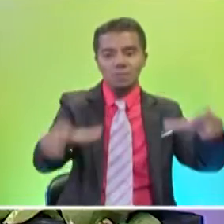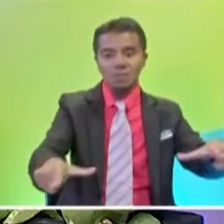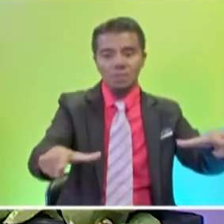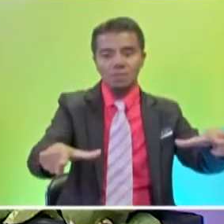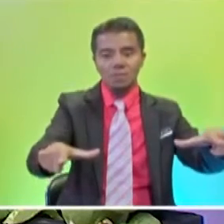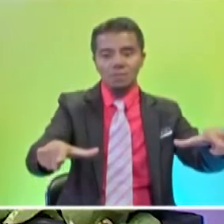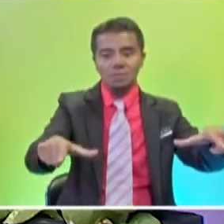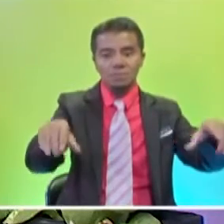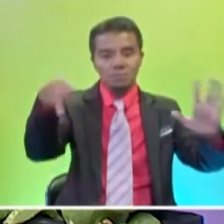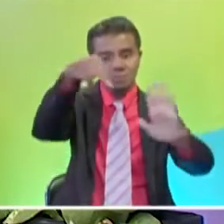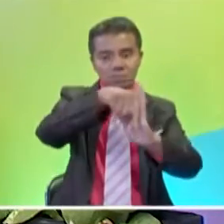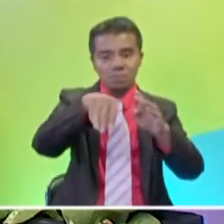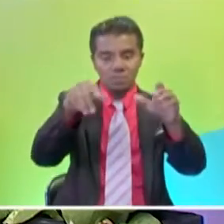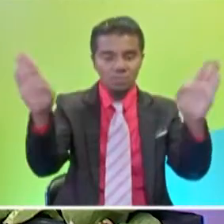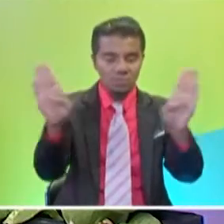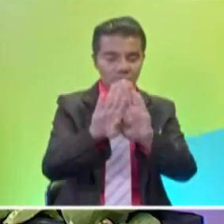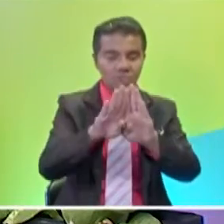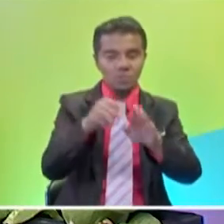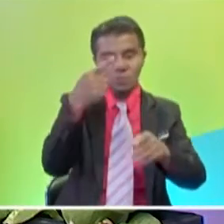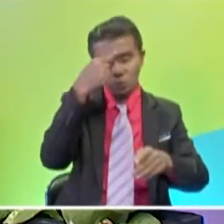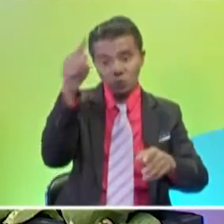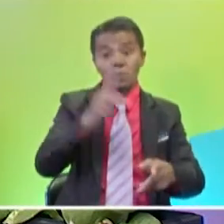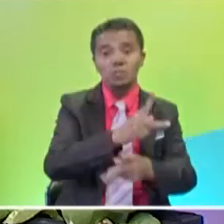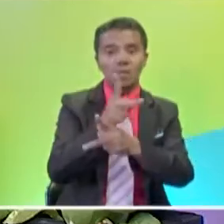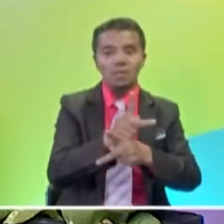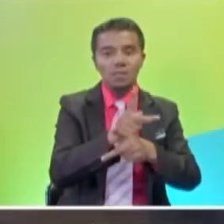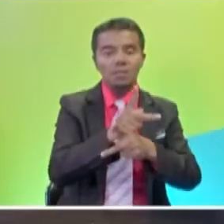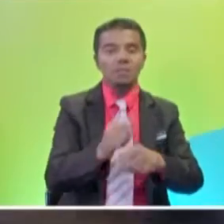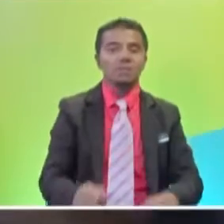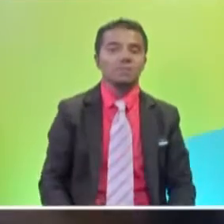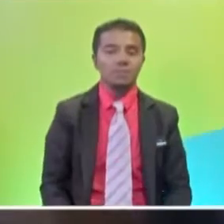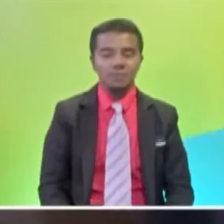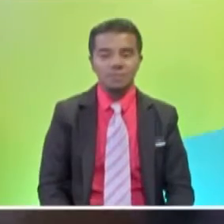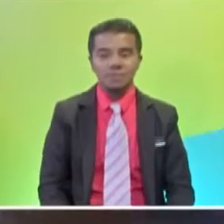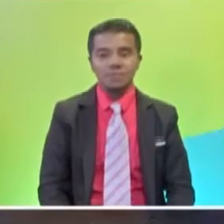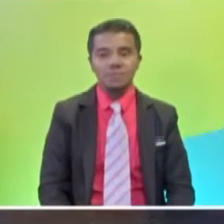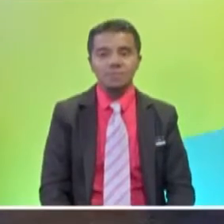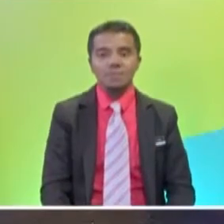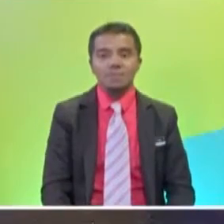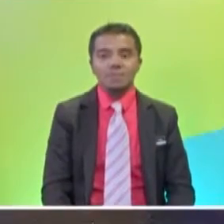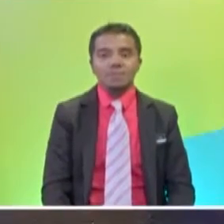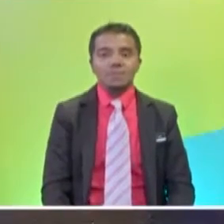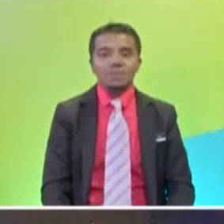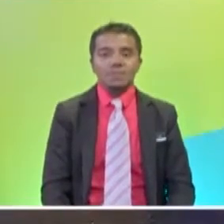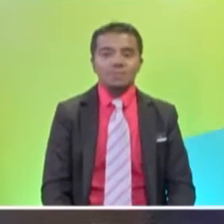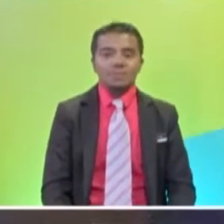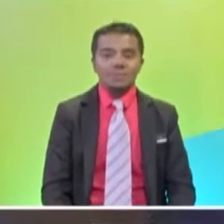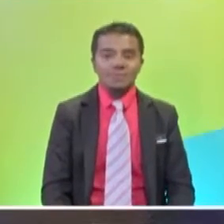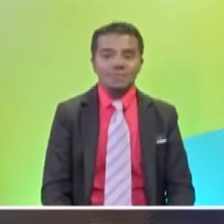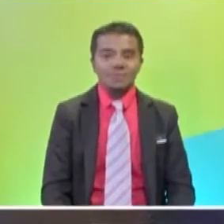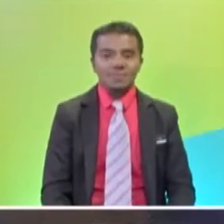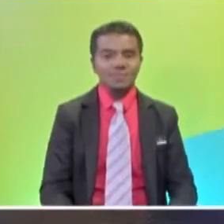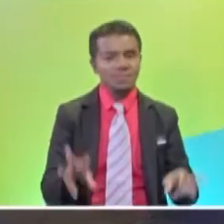tumbuh dengan cantiklah. Menarik cikgu. Cikgu, tadi saya sudah cuba nak tanam biji benih halus ni. Macam